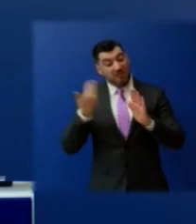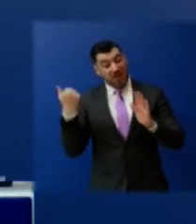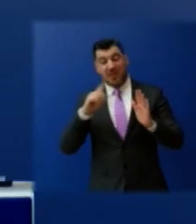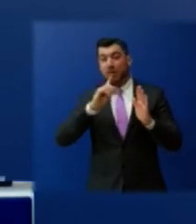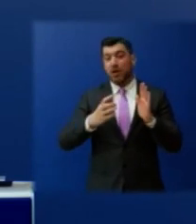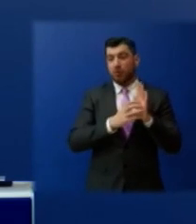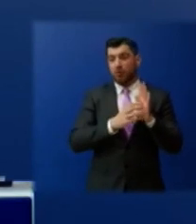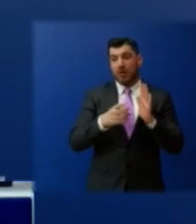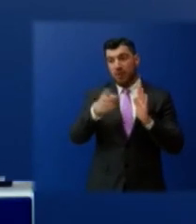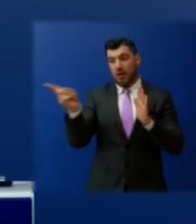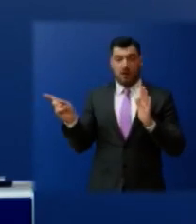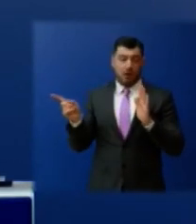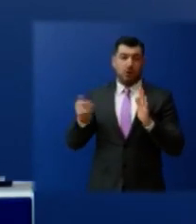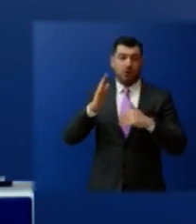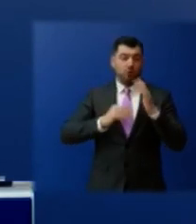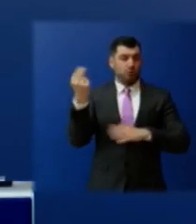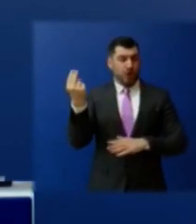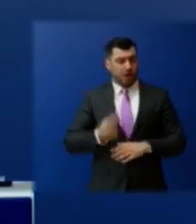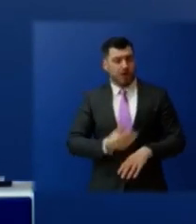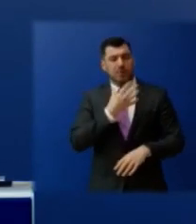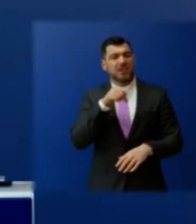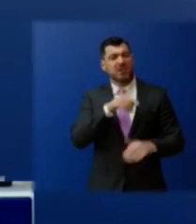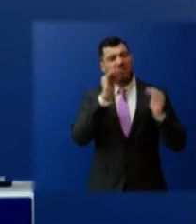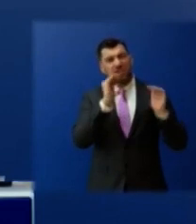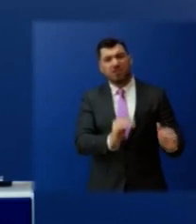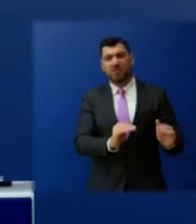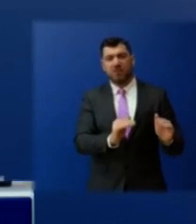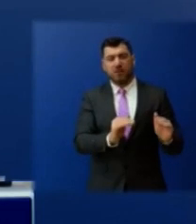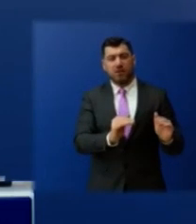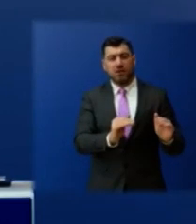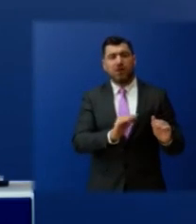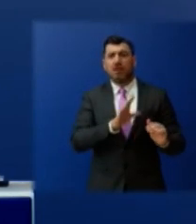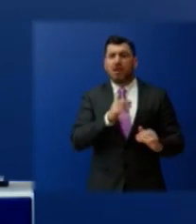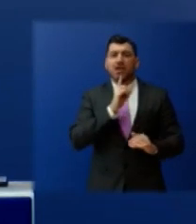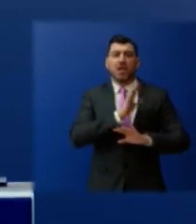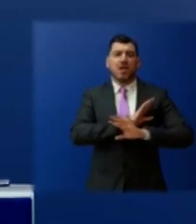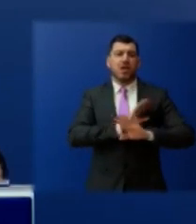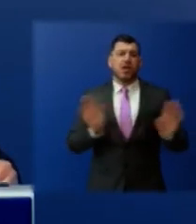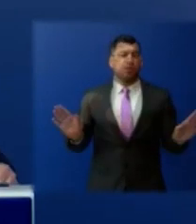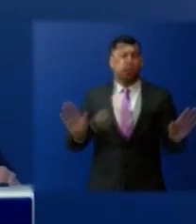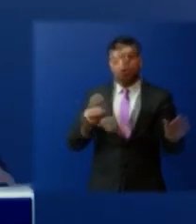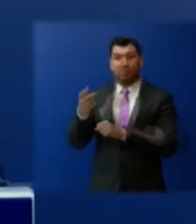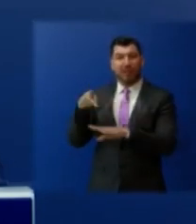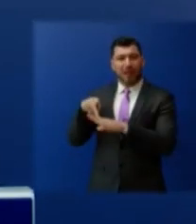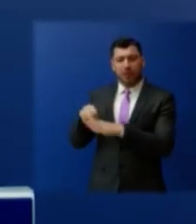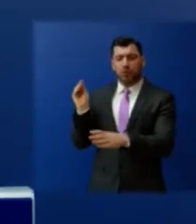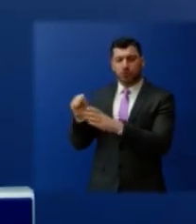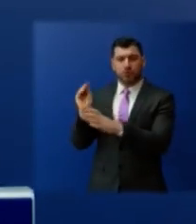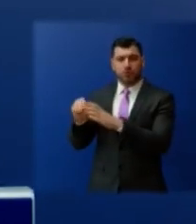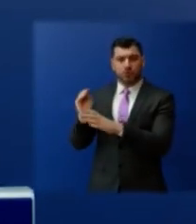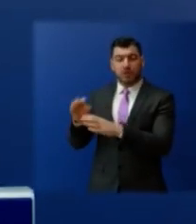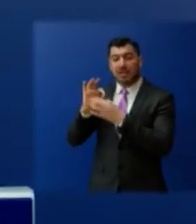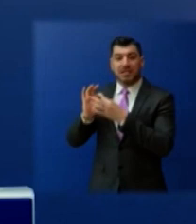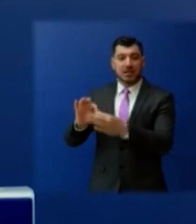πολιτικών συντακτών το πρωί της Πέμπτης. Υπογράμμισε ότι παράλληλα διευρύνονται τα όρια των δημοσιονομικών δυνατοτήτων. Με απλά